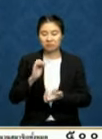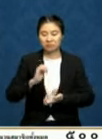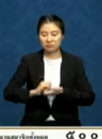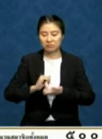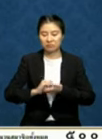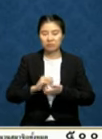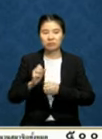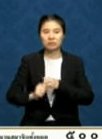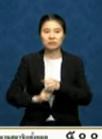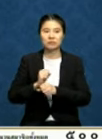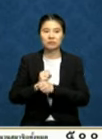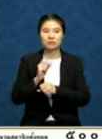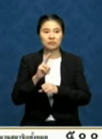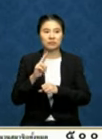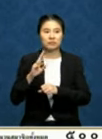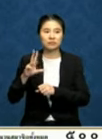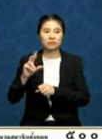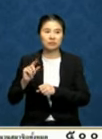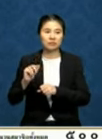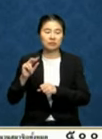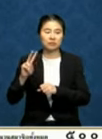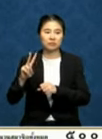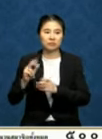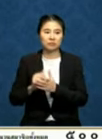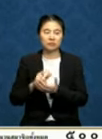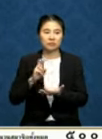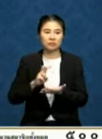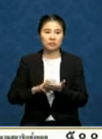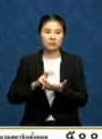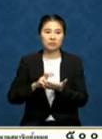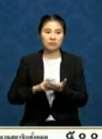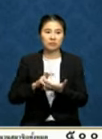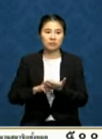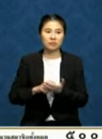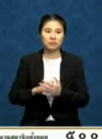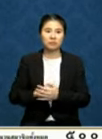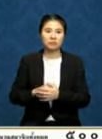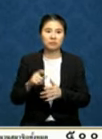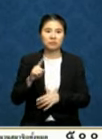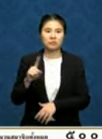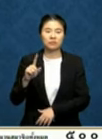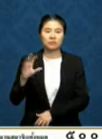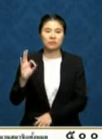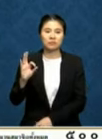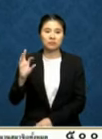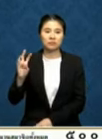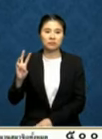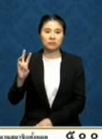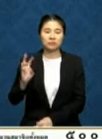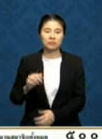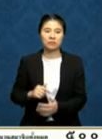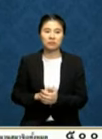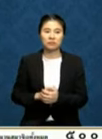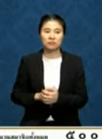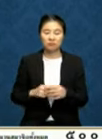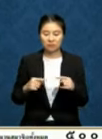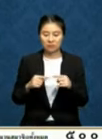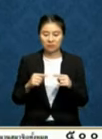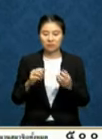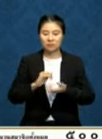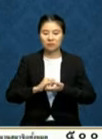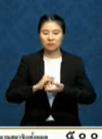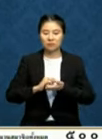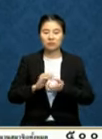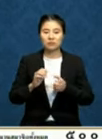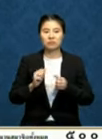ปี2532นะคะและมีการรับรองมากถึง196ประเทศนะคะซึ่งนะคะโดยภายใต้อนุสัญญา